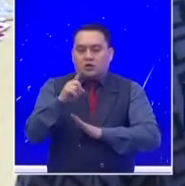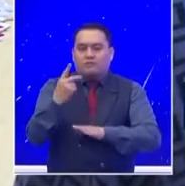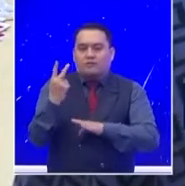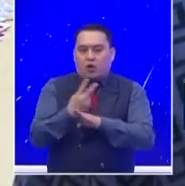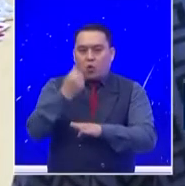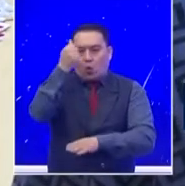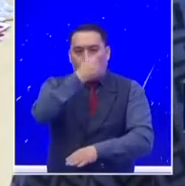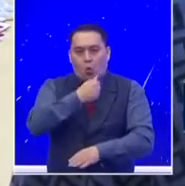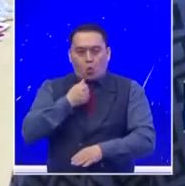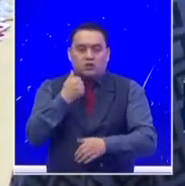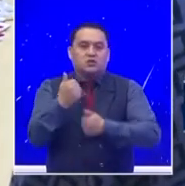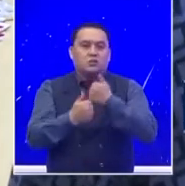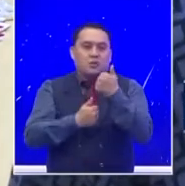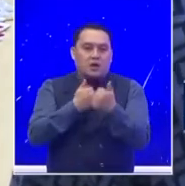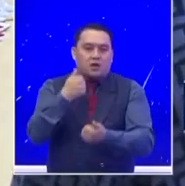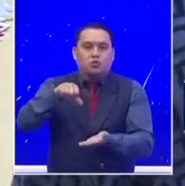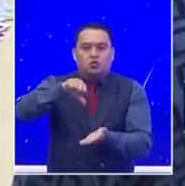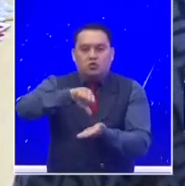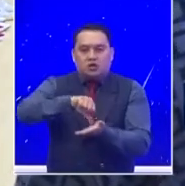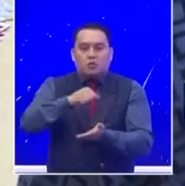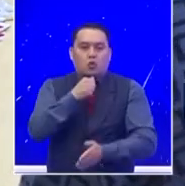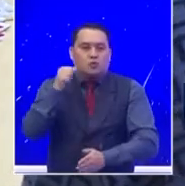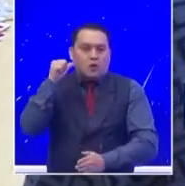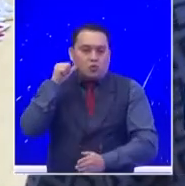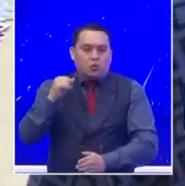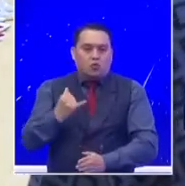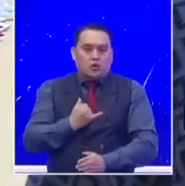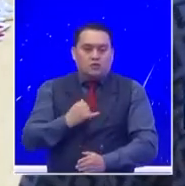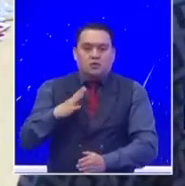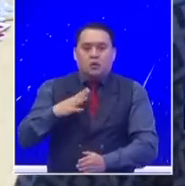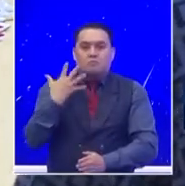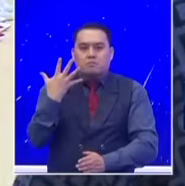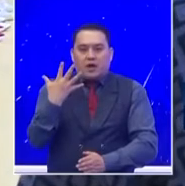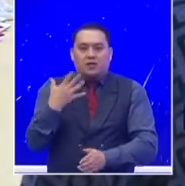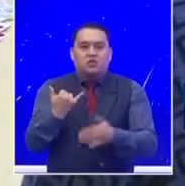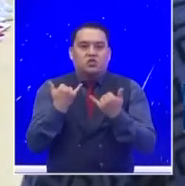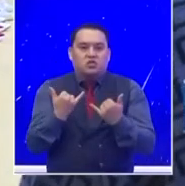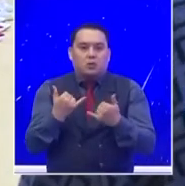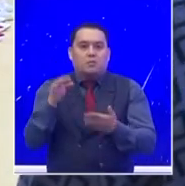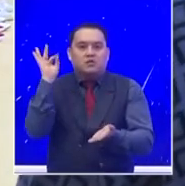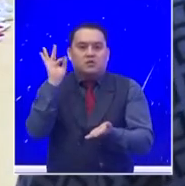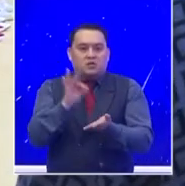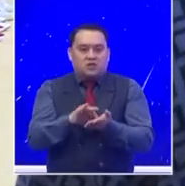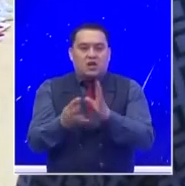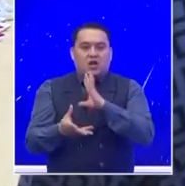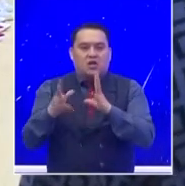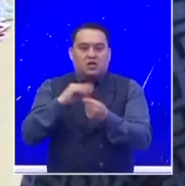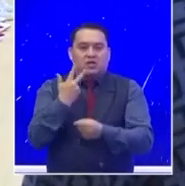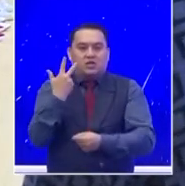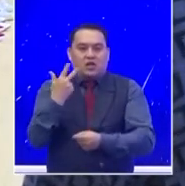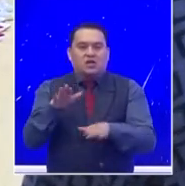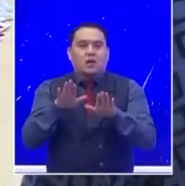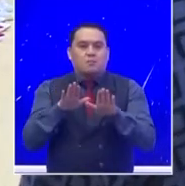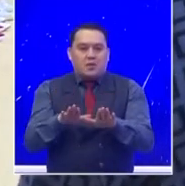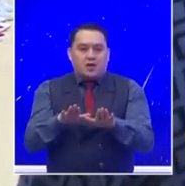год играем в этом чемпионате. Если в прошлом году были 5-е место, то мы сейчас перед собой поставили результат